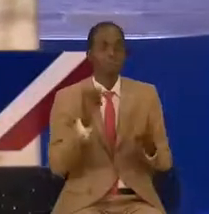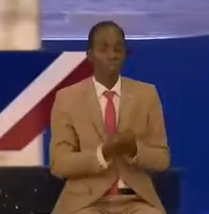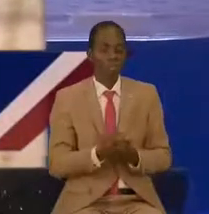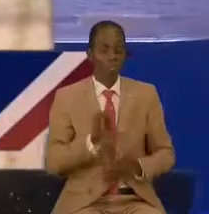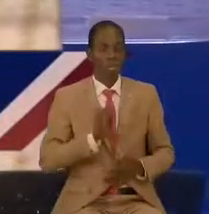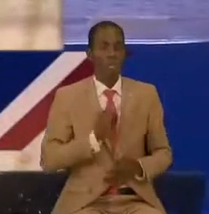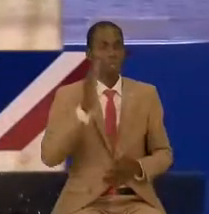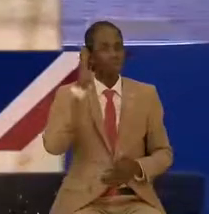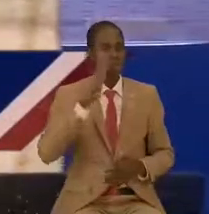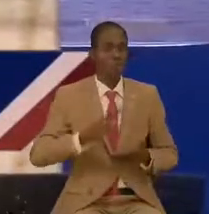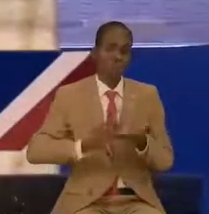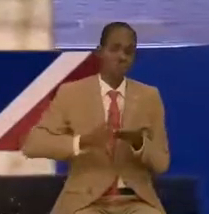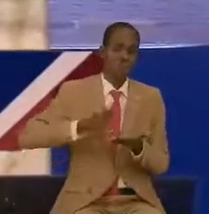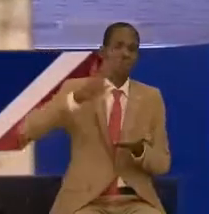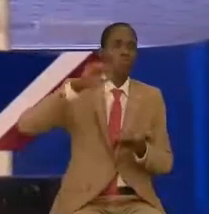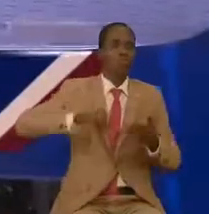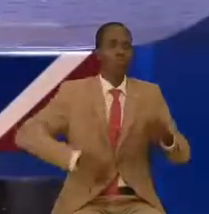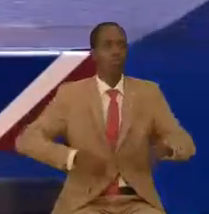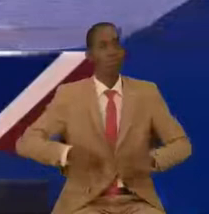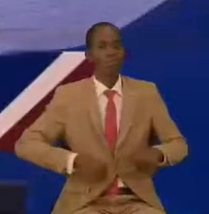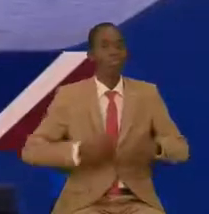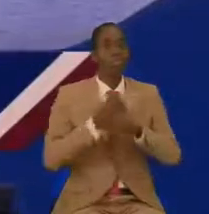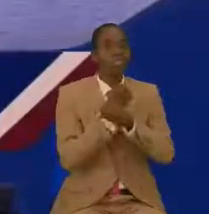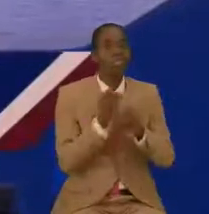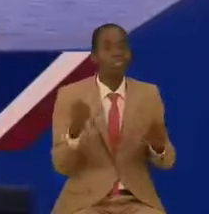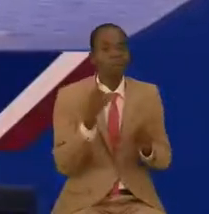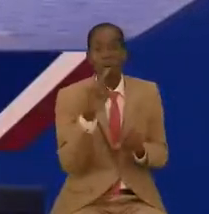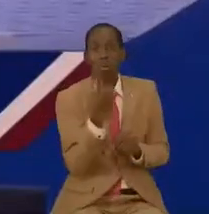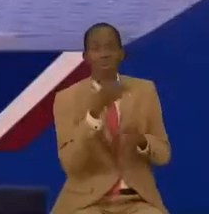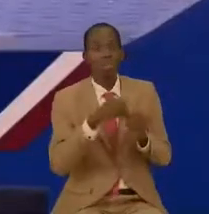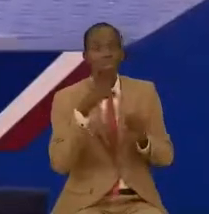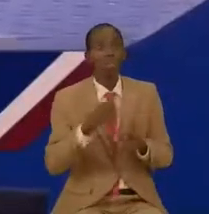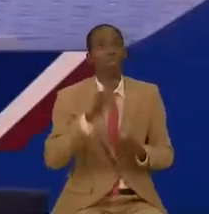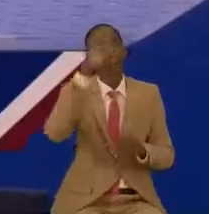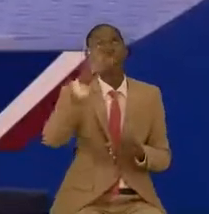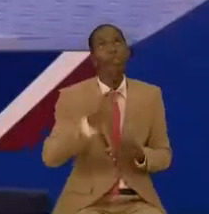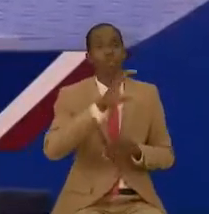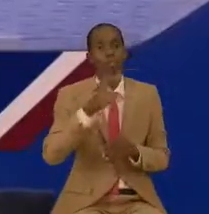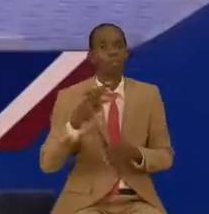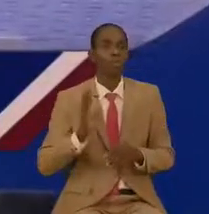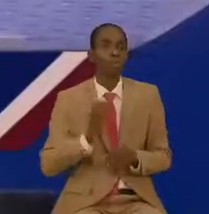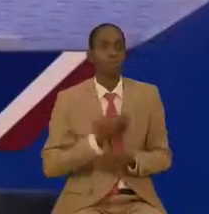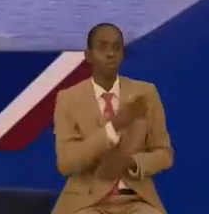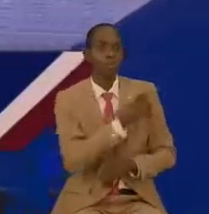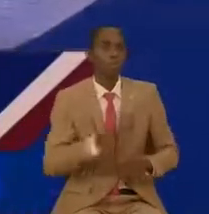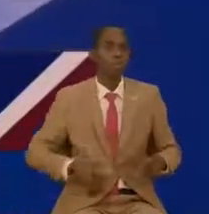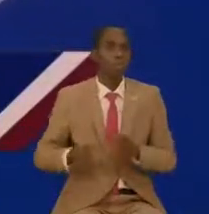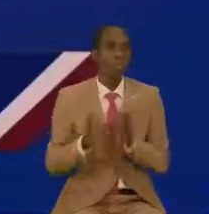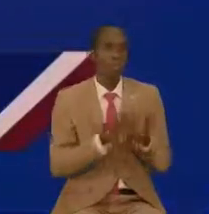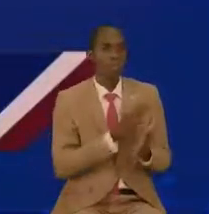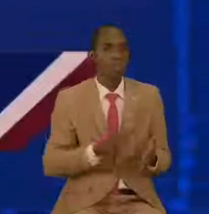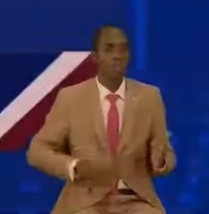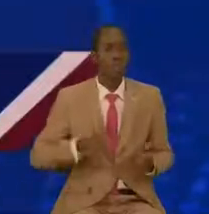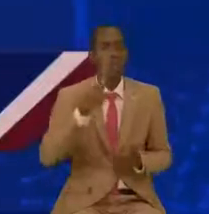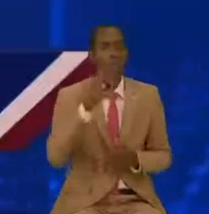concerne, loin de moi, la pensée de me glorifier d'autre chose que